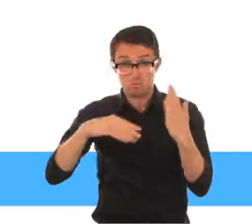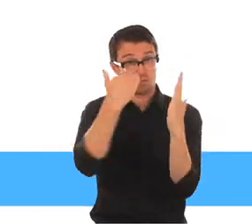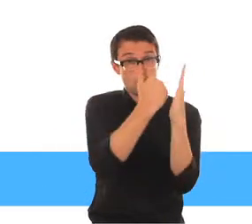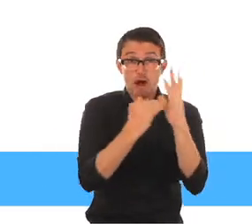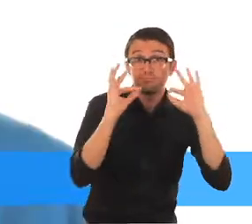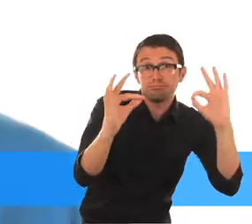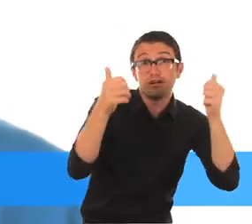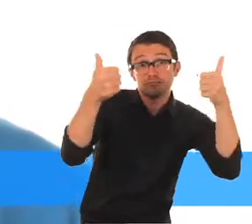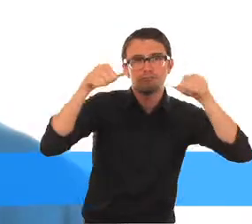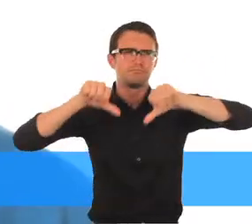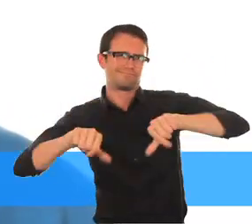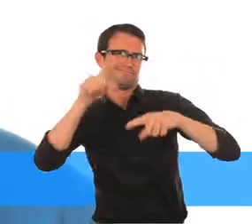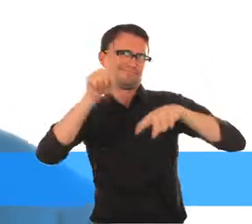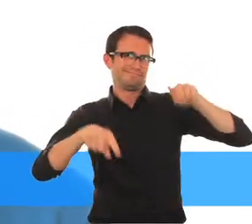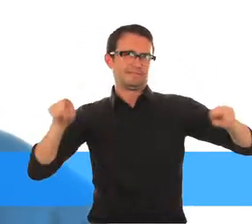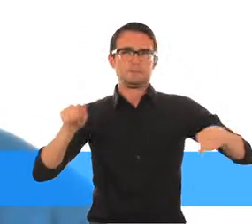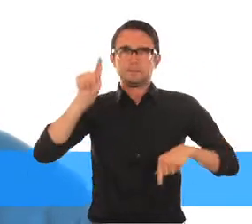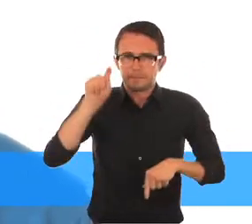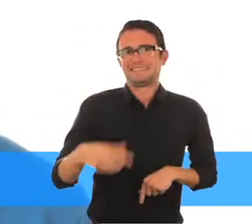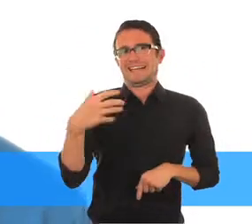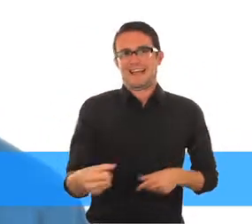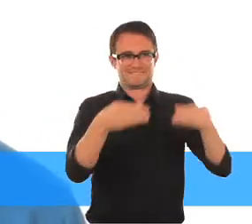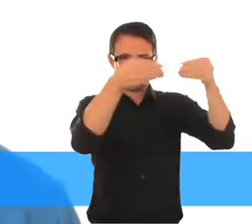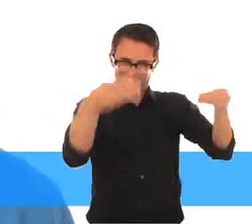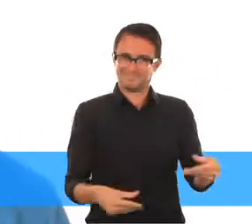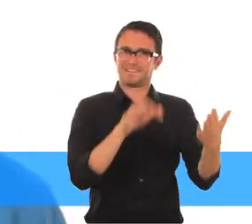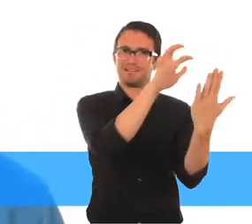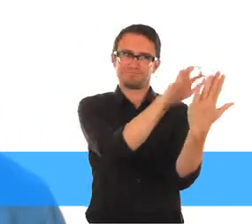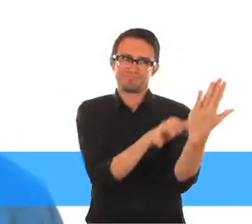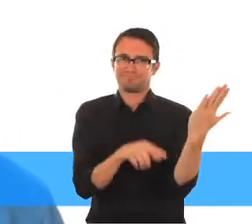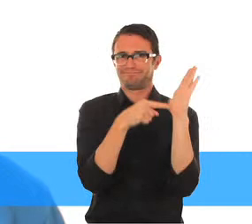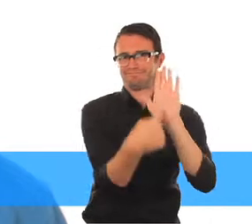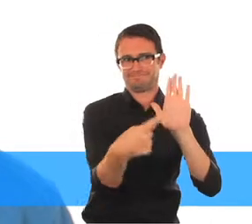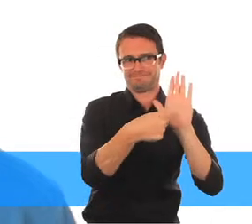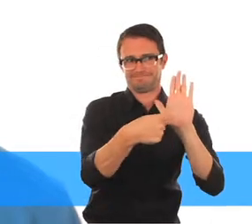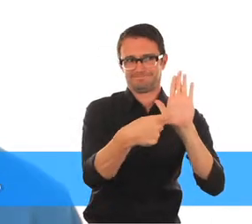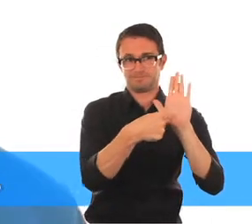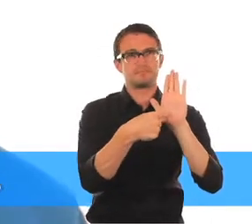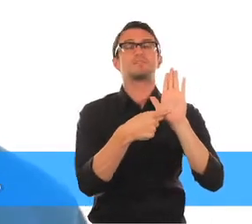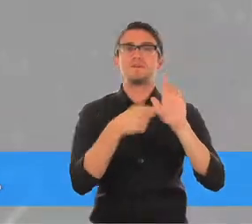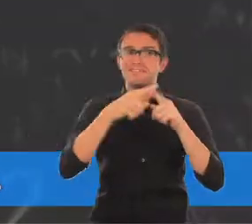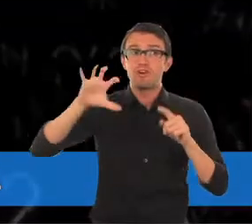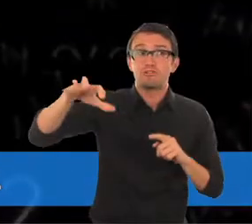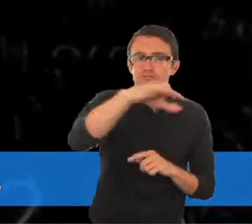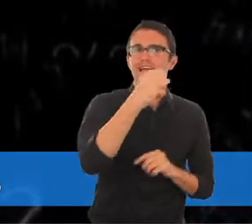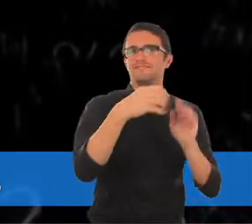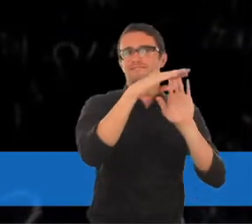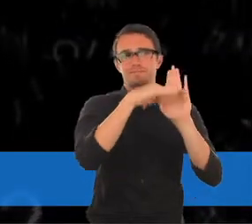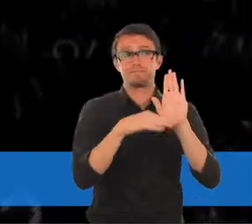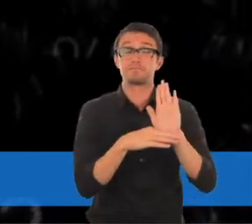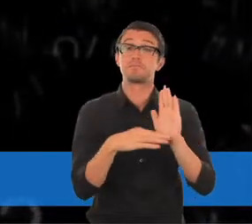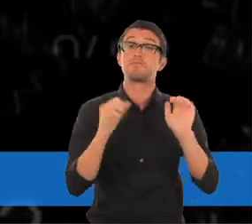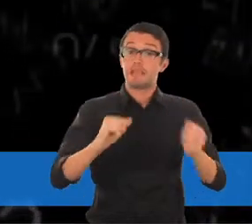l'évaluation de nos programmes et de nos pratiques. Il faut que nous ayons des données fiables sur la situation actuelle afin de divulguer nos priorités et nos programmes de